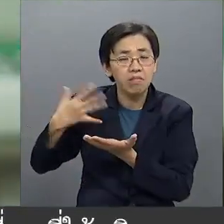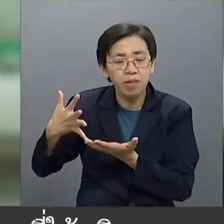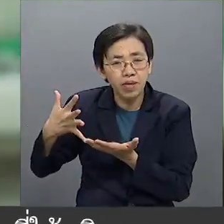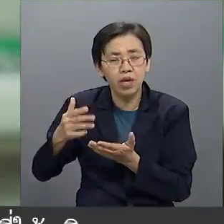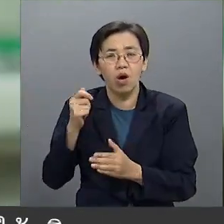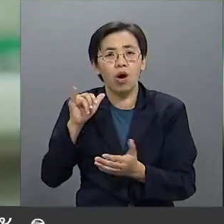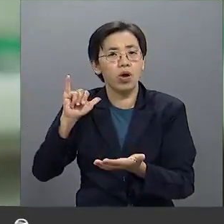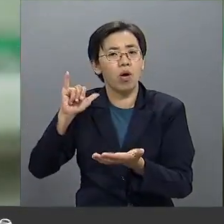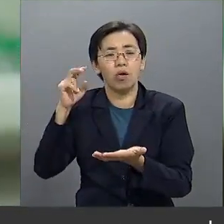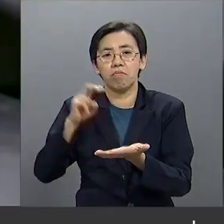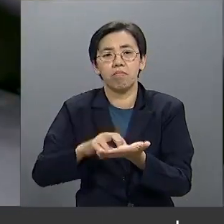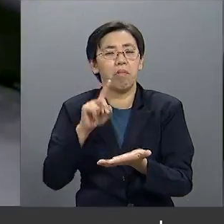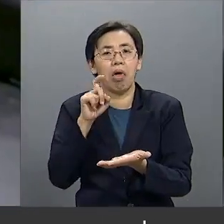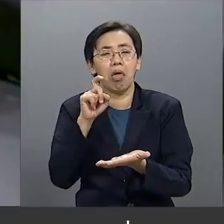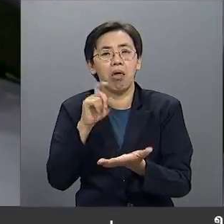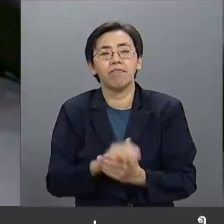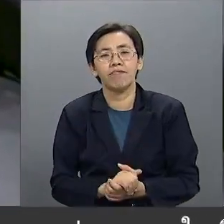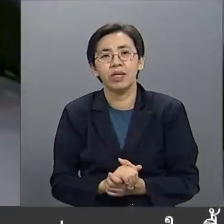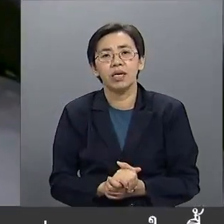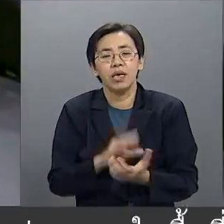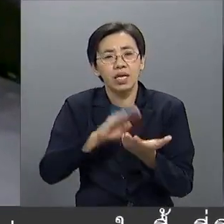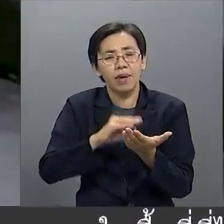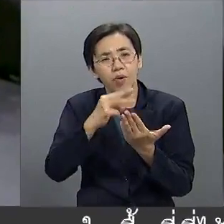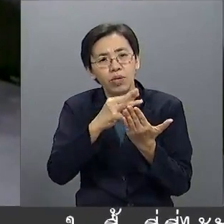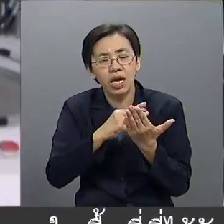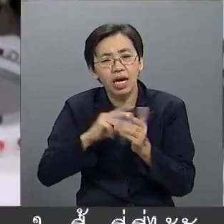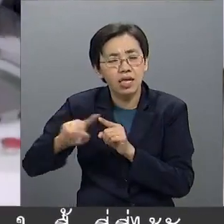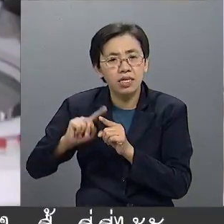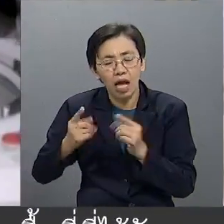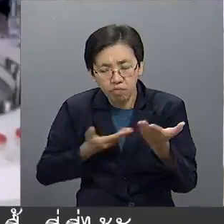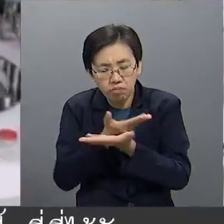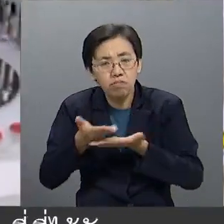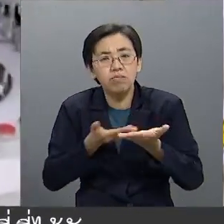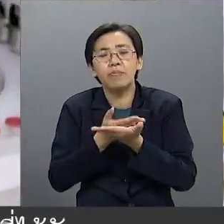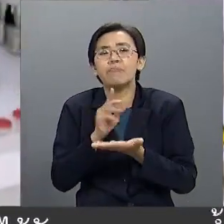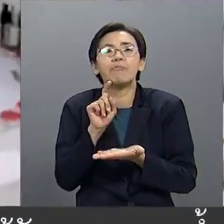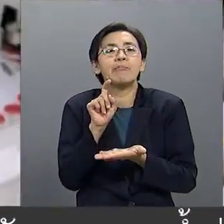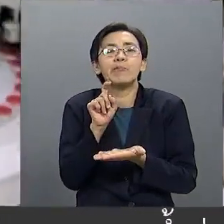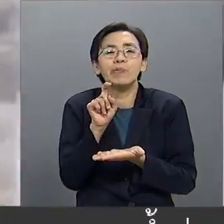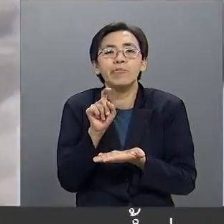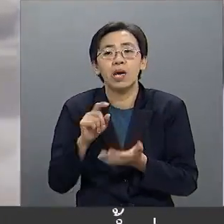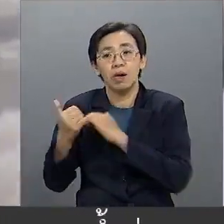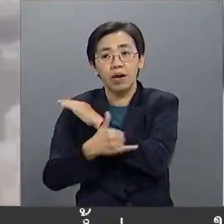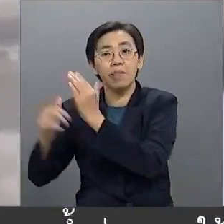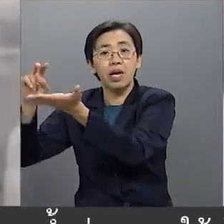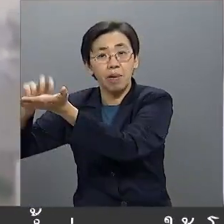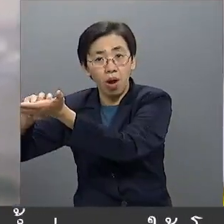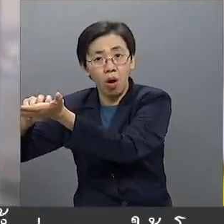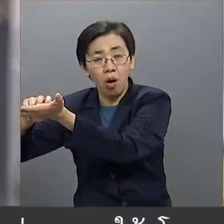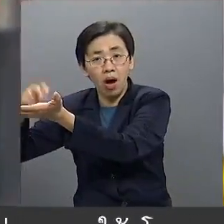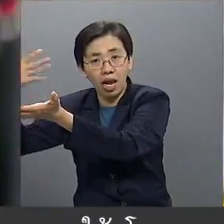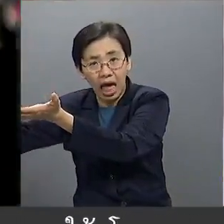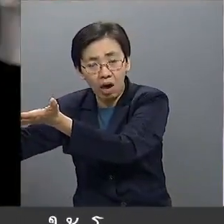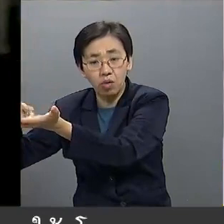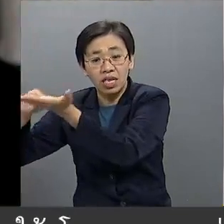ามารถที่จะนำข้อมูลวิชาการต่างๆของวัคซีนที่ได้รับการขึ้นทะเบียนจากต่างประเทศมาดำเนินการขึ้นทะเบียนได้น